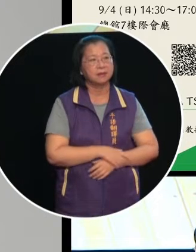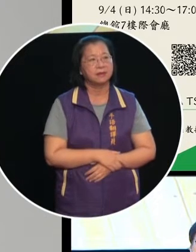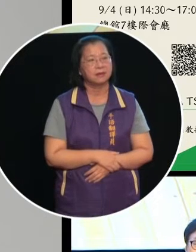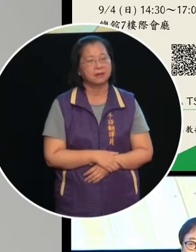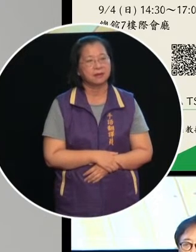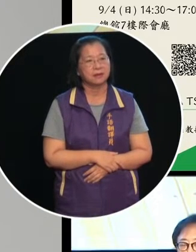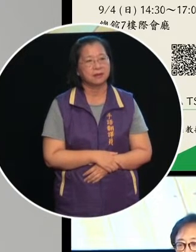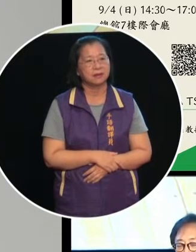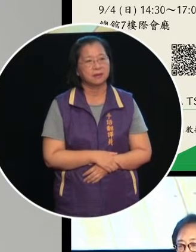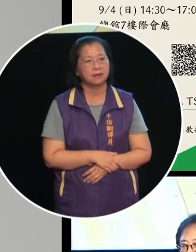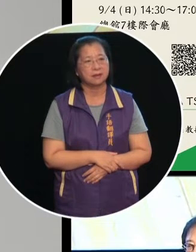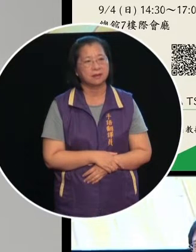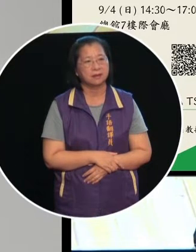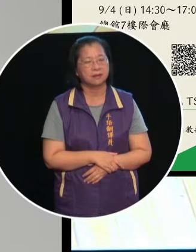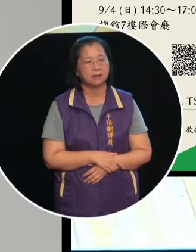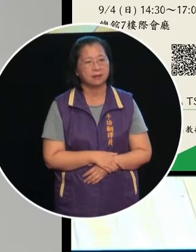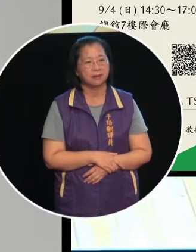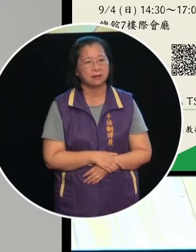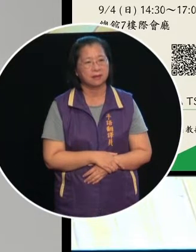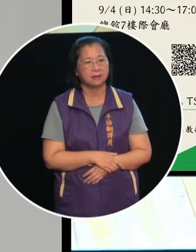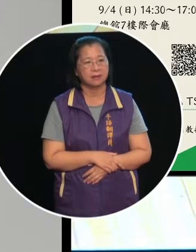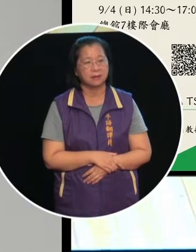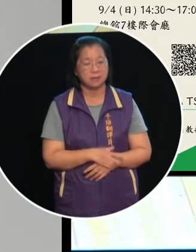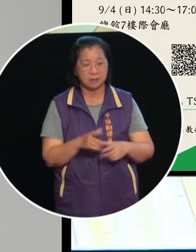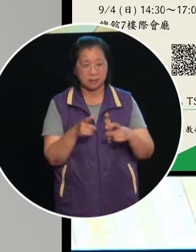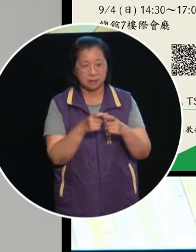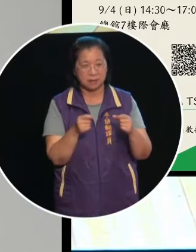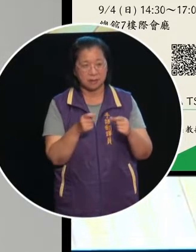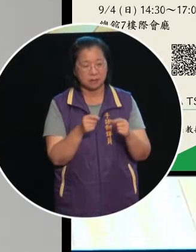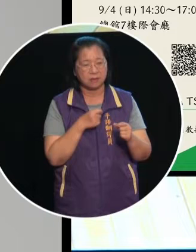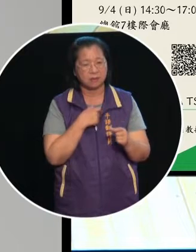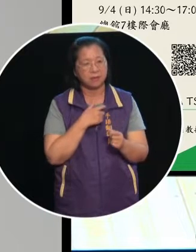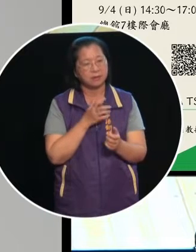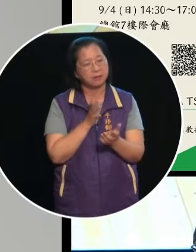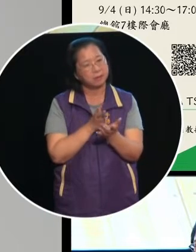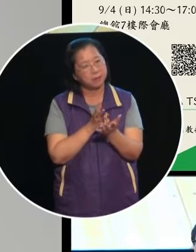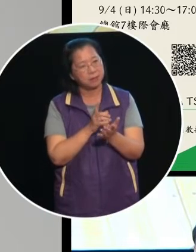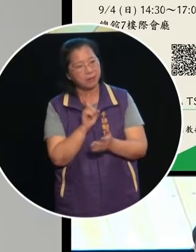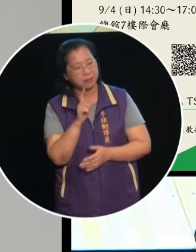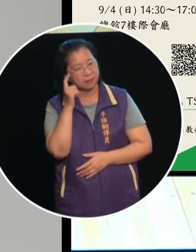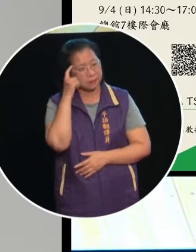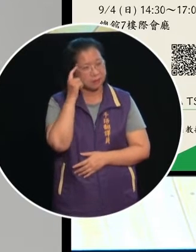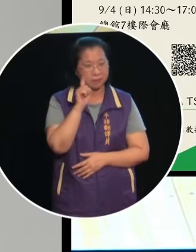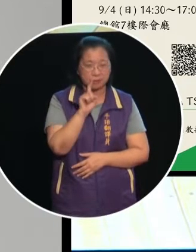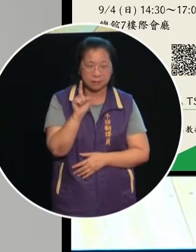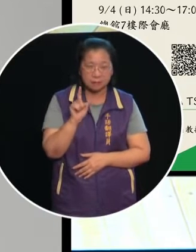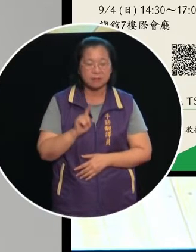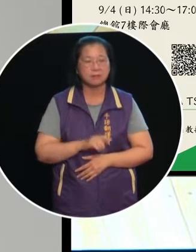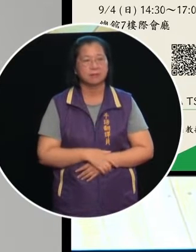就是主持或者是一些这个评论家问我，